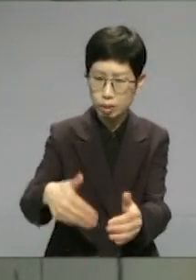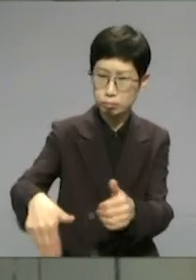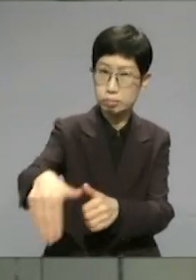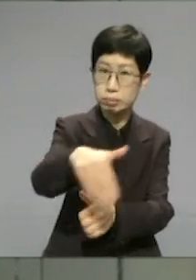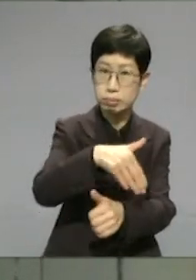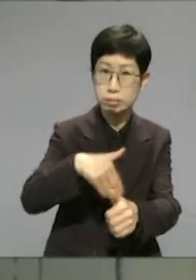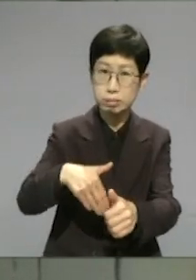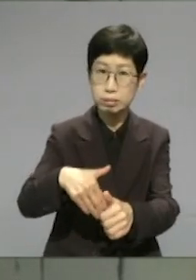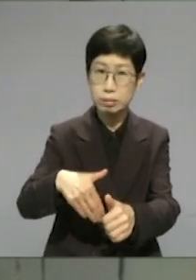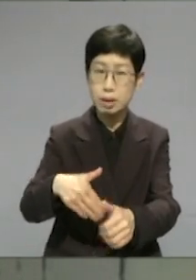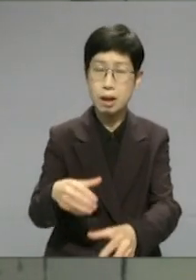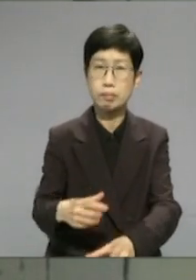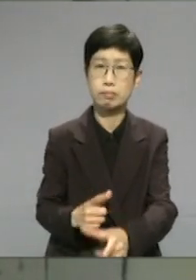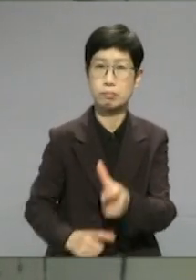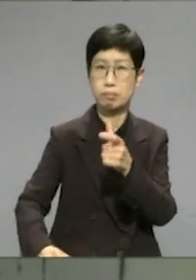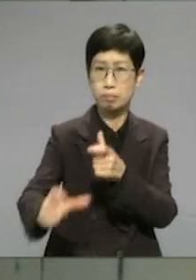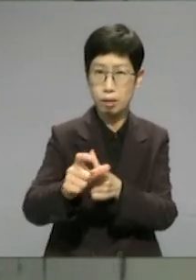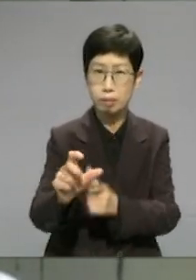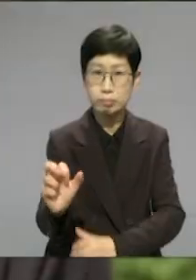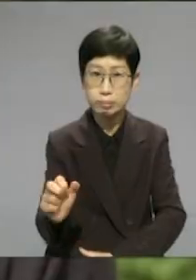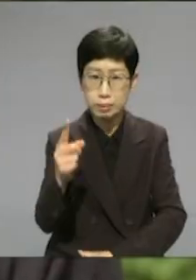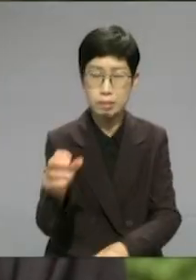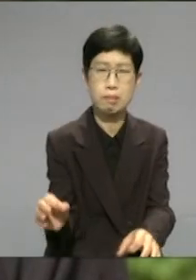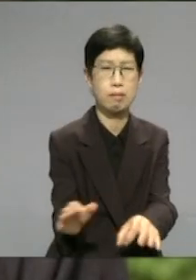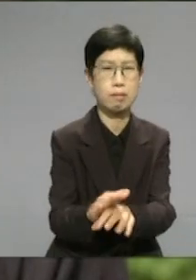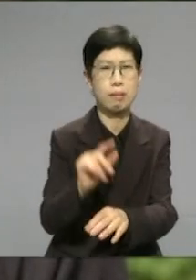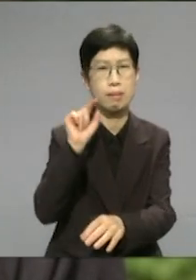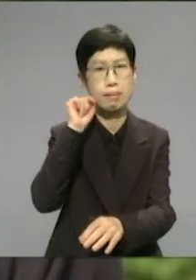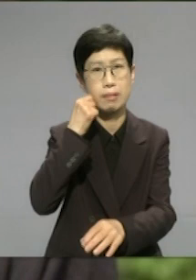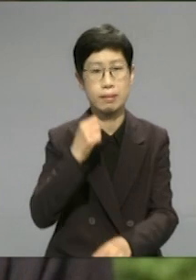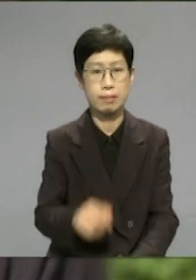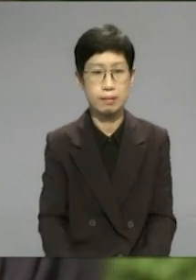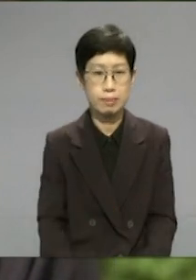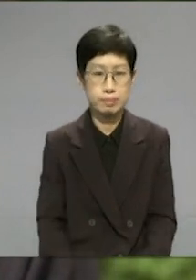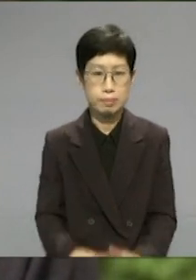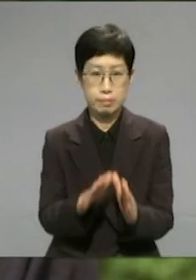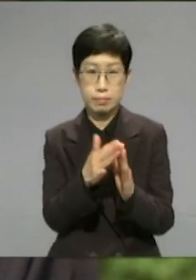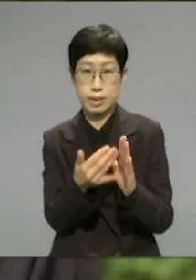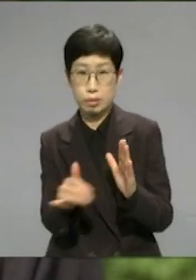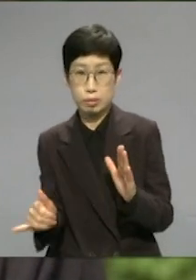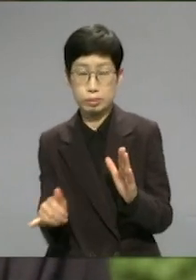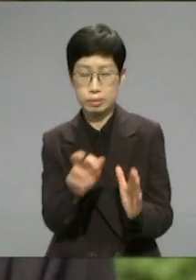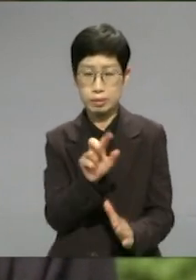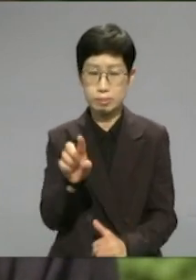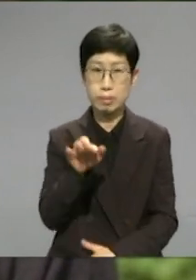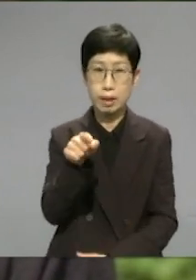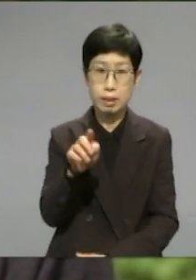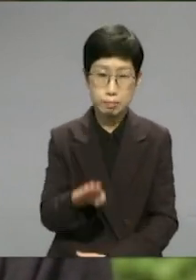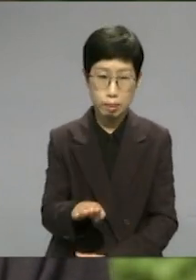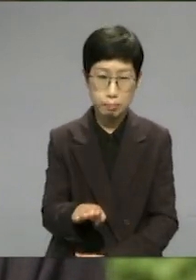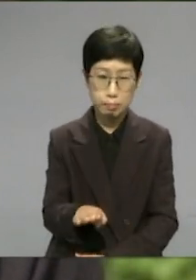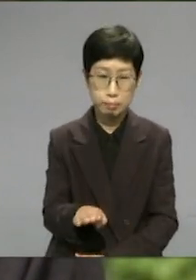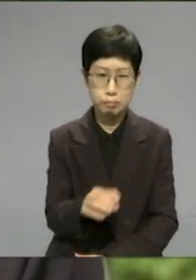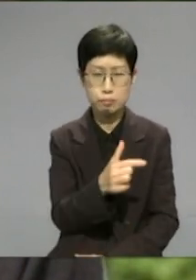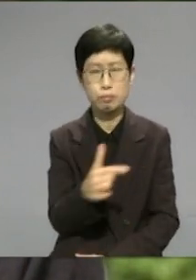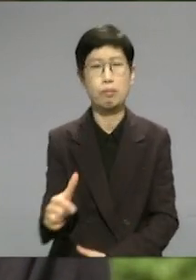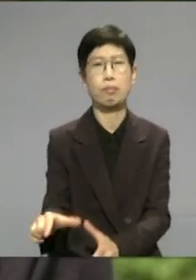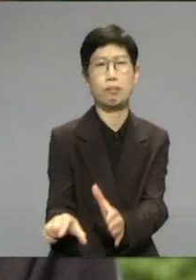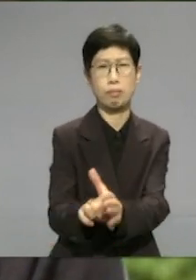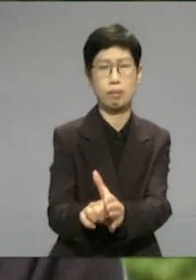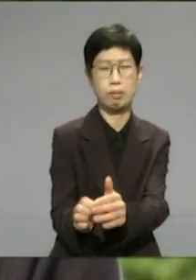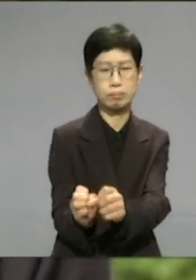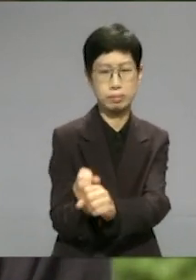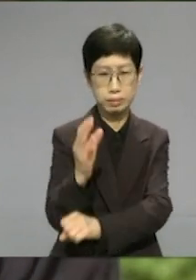겹쳐 박멸이 쉽지 않습니다. Families believe so much in witchcraft. You find somebody is suffering from